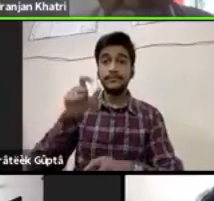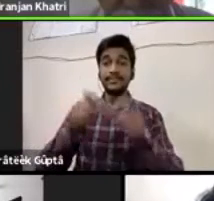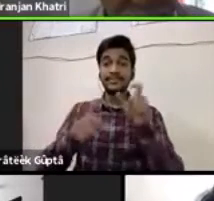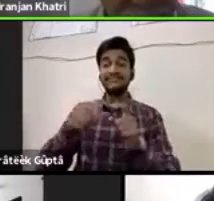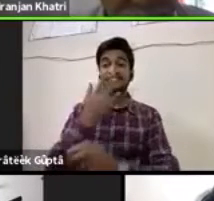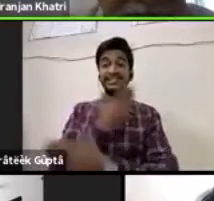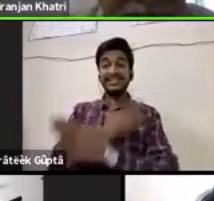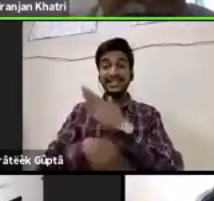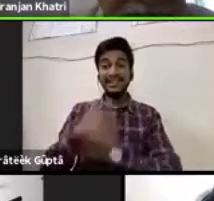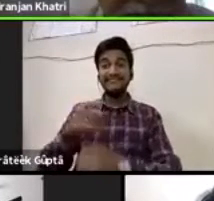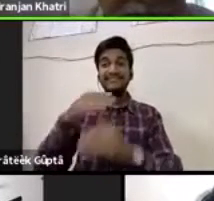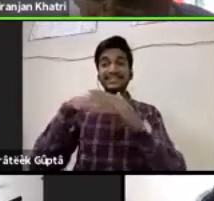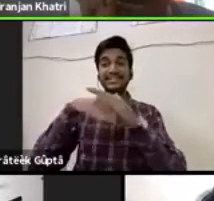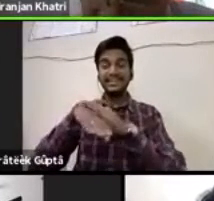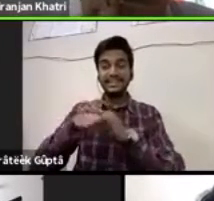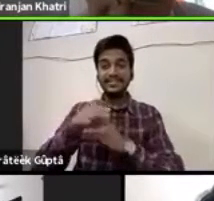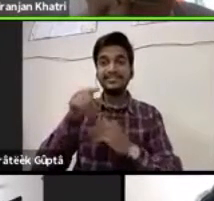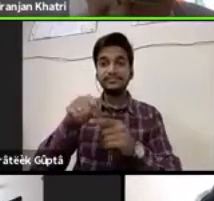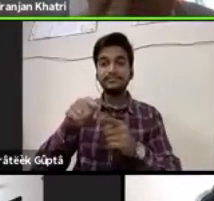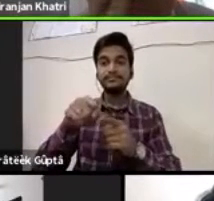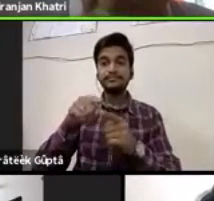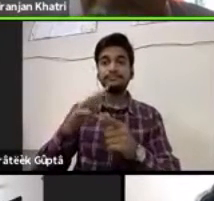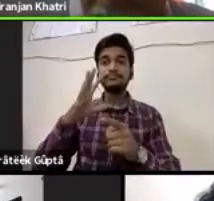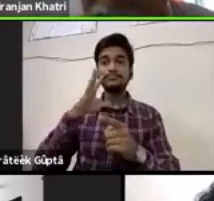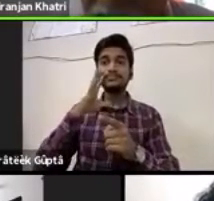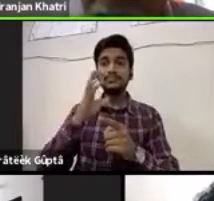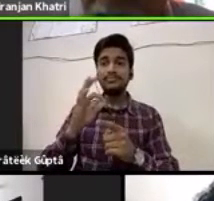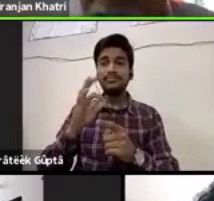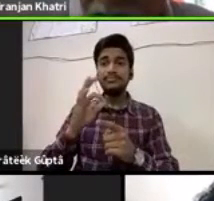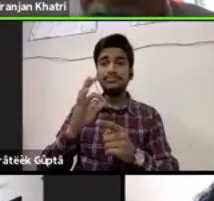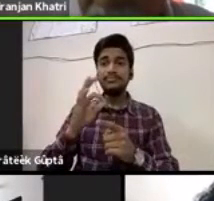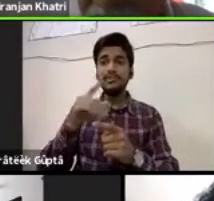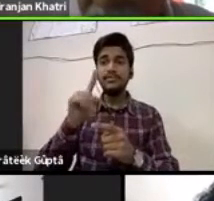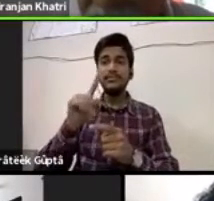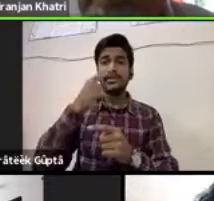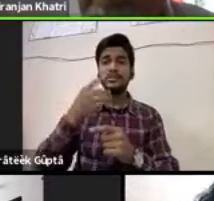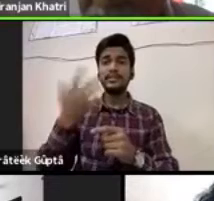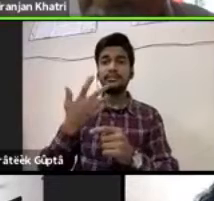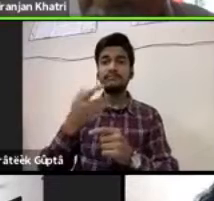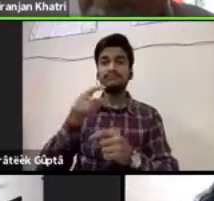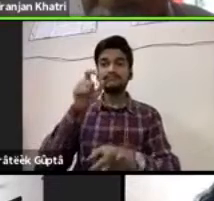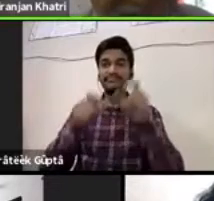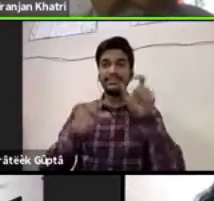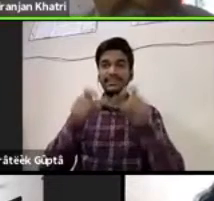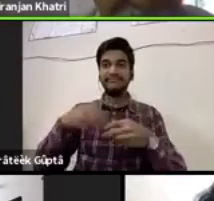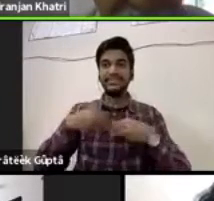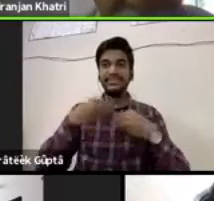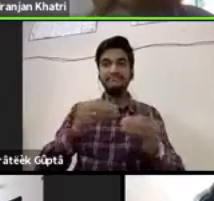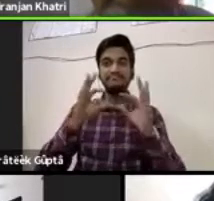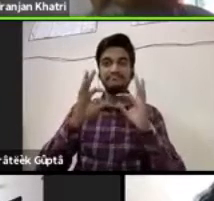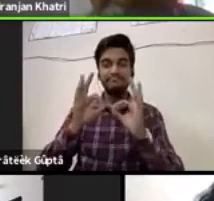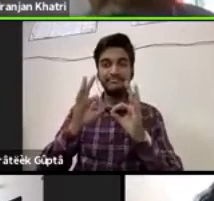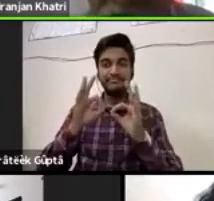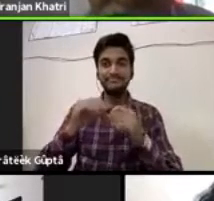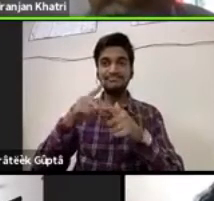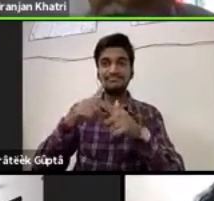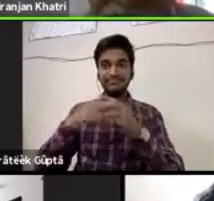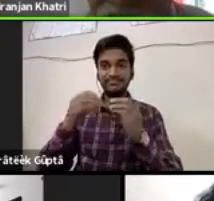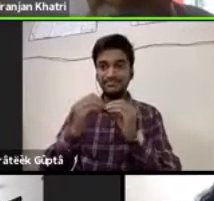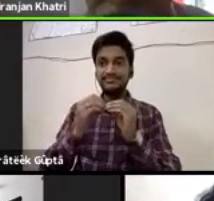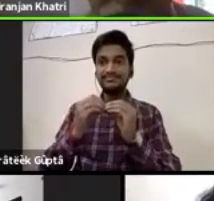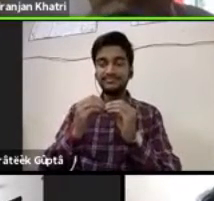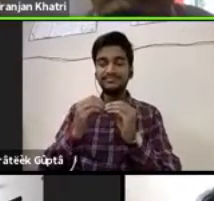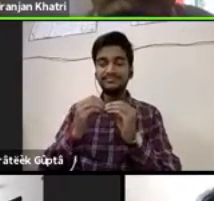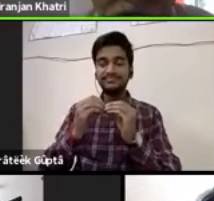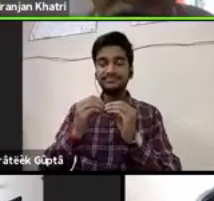में तीन बड़े मुद्दे हैं, एक है आर्थिक, दूसरा है सामाजिक, और तीसरा